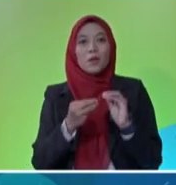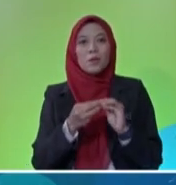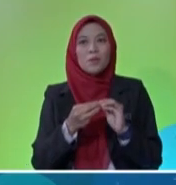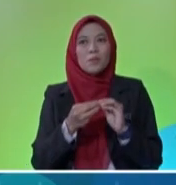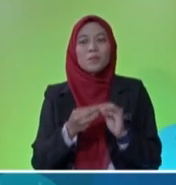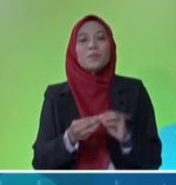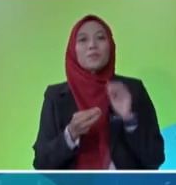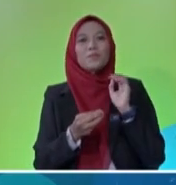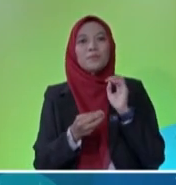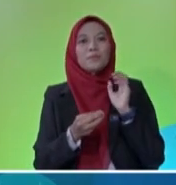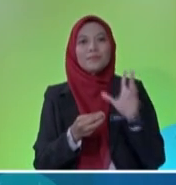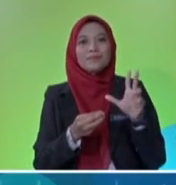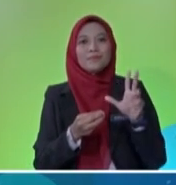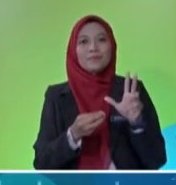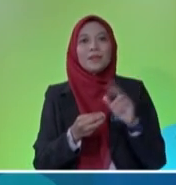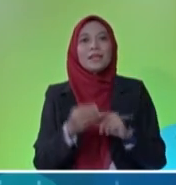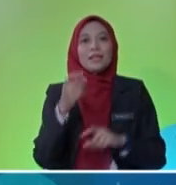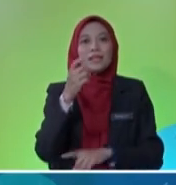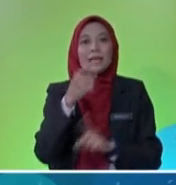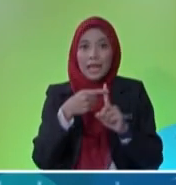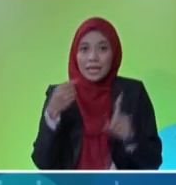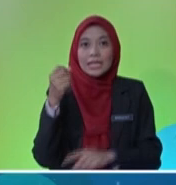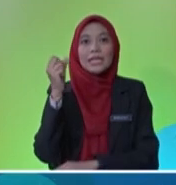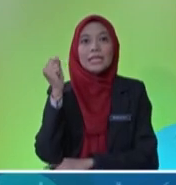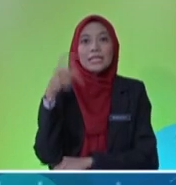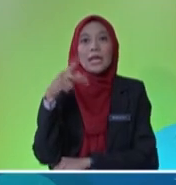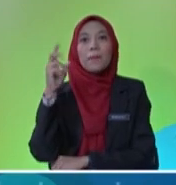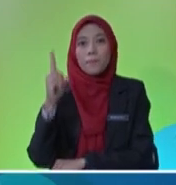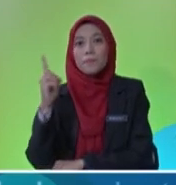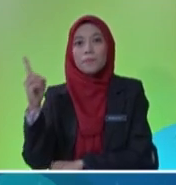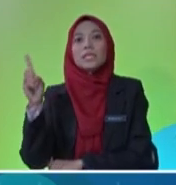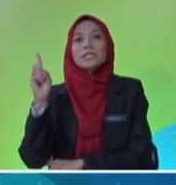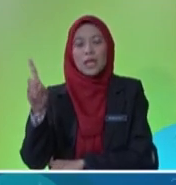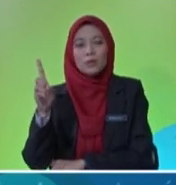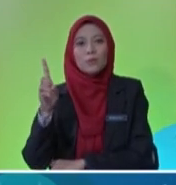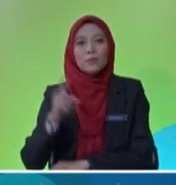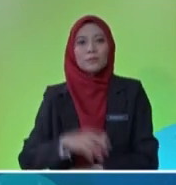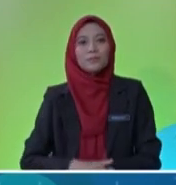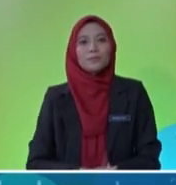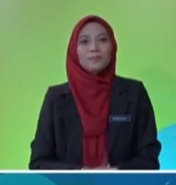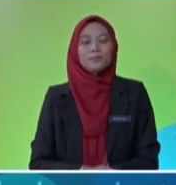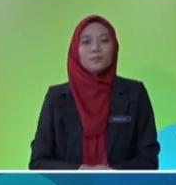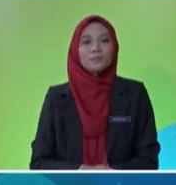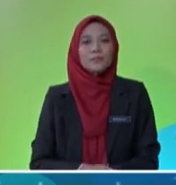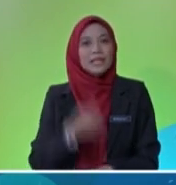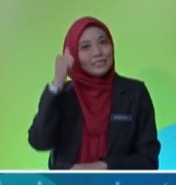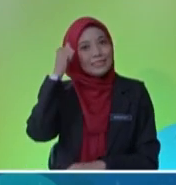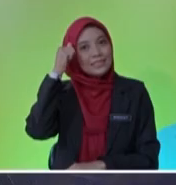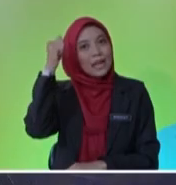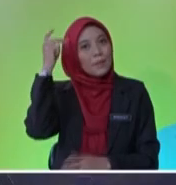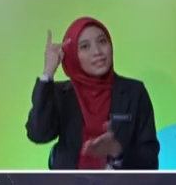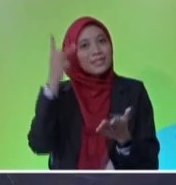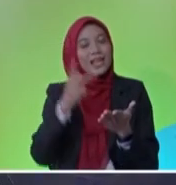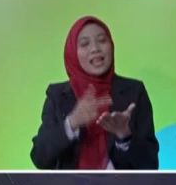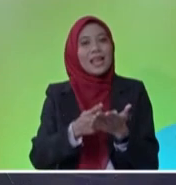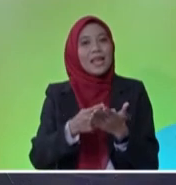Muhammad Chairul Ridwan dari SQ Damansara Damai satu juga Wow by lah salah pakai nalendra